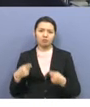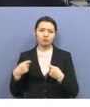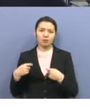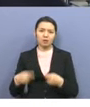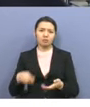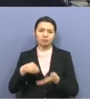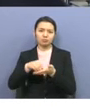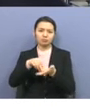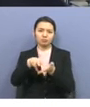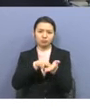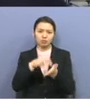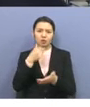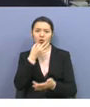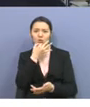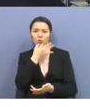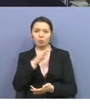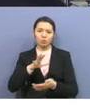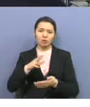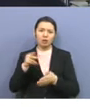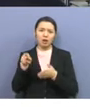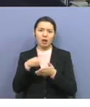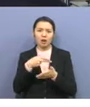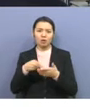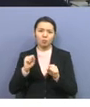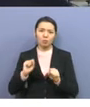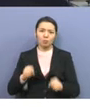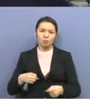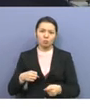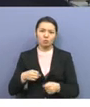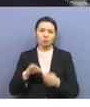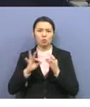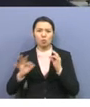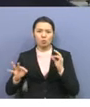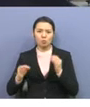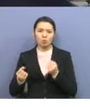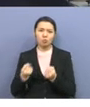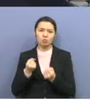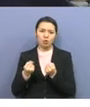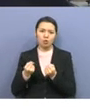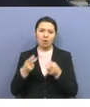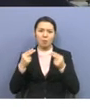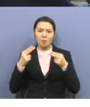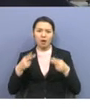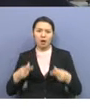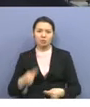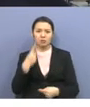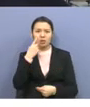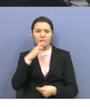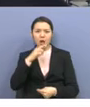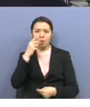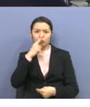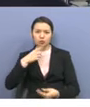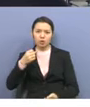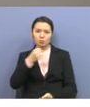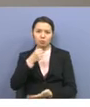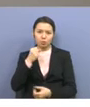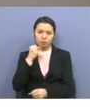логотип жапсырып, оны кез келген түске бояй аламыз. Шағын жұқа үлдірлерден бастап, пакет, күл қоқысқа арналған қапшықтар